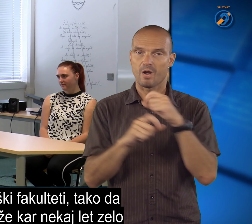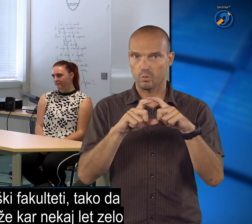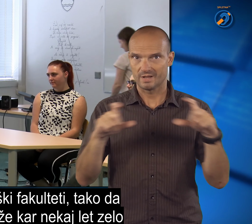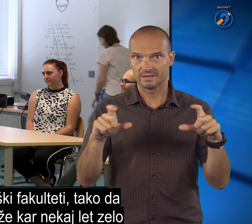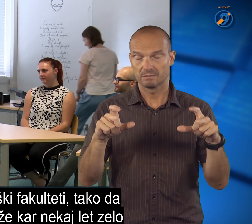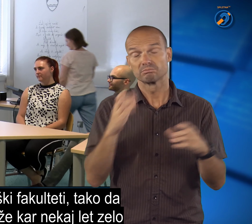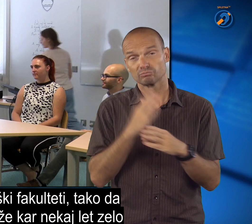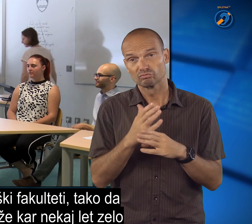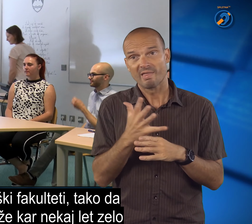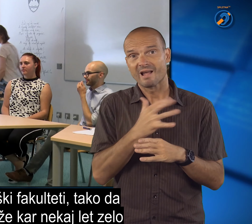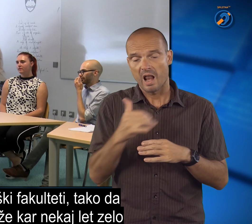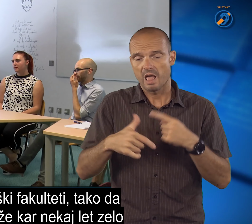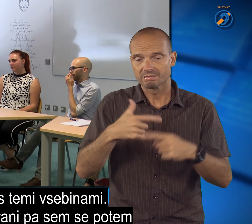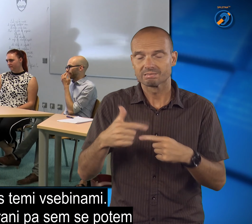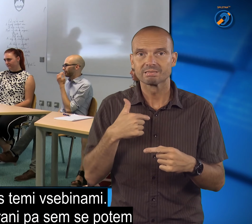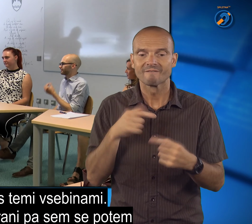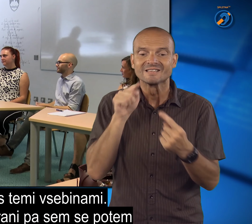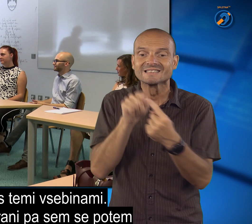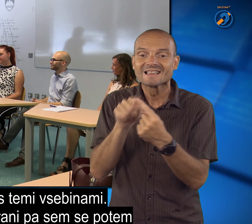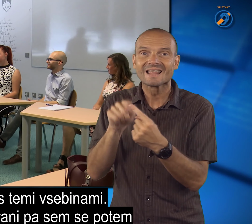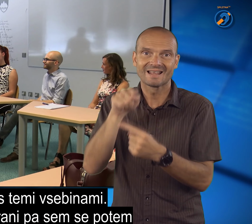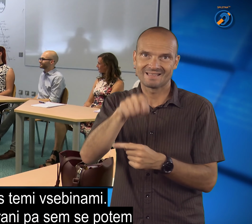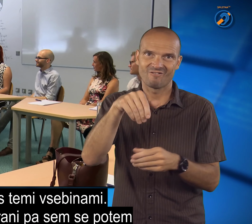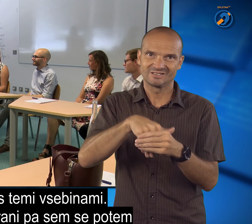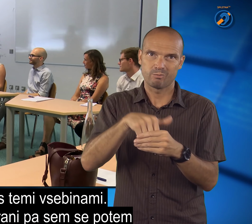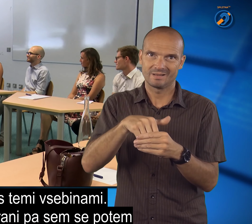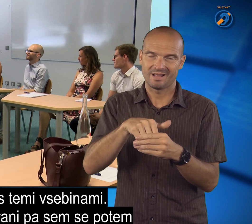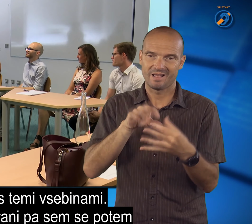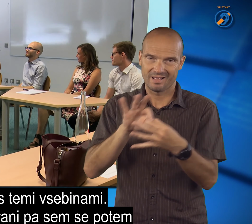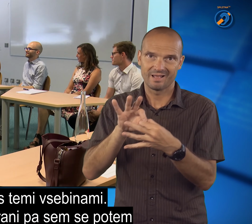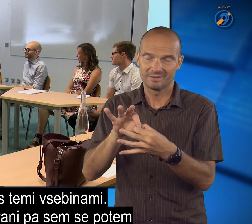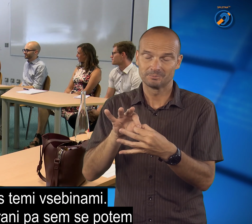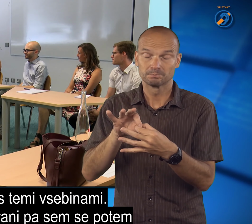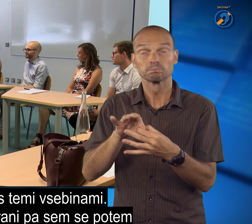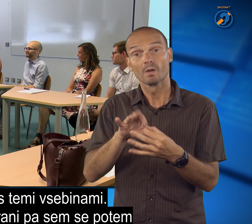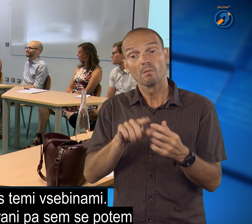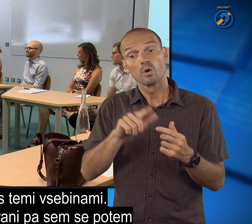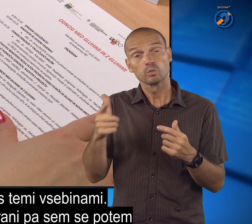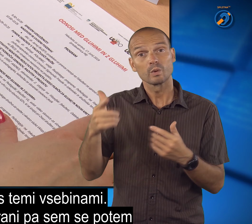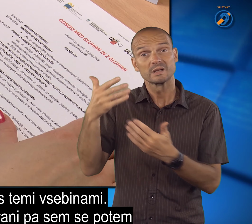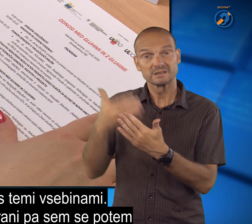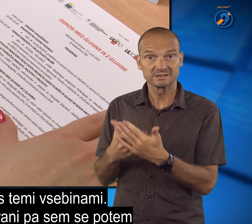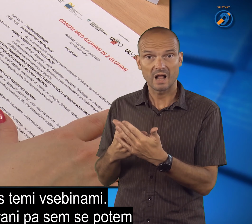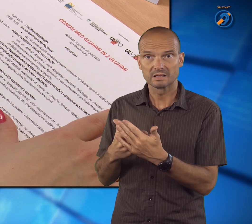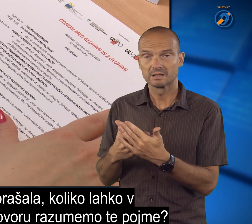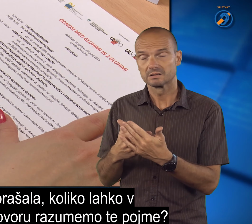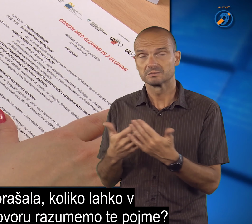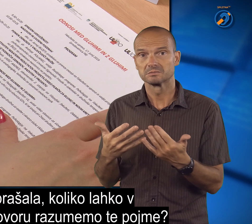sem v bistvu zdaj že kar nekaj let zelo v stiku s temi vsebinami. Po drugi strani pa sem